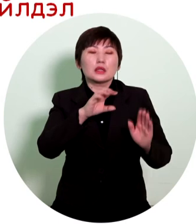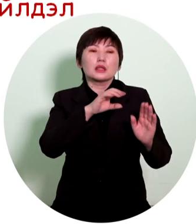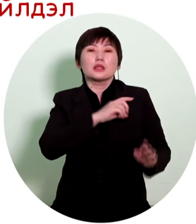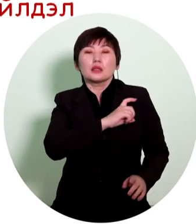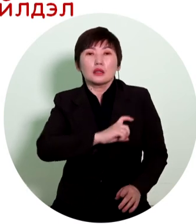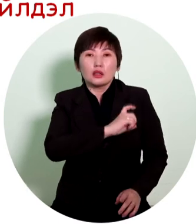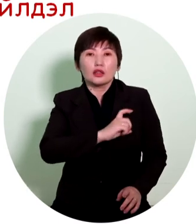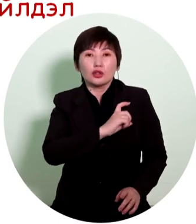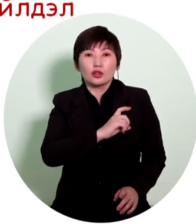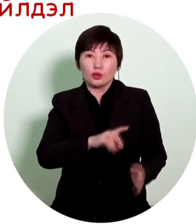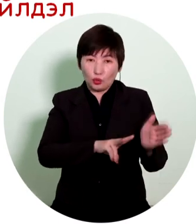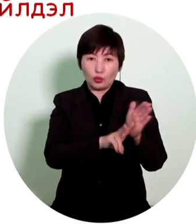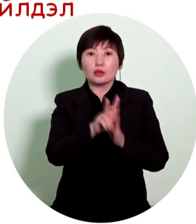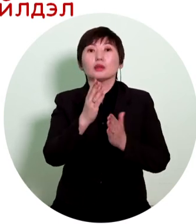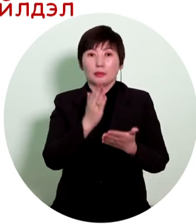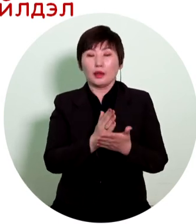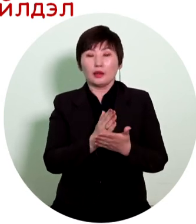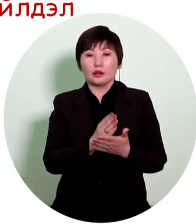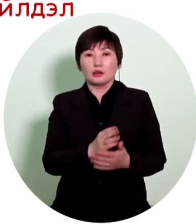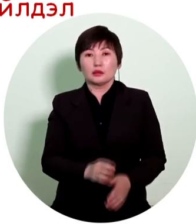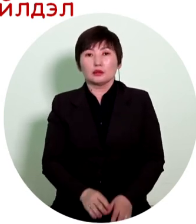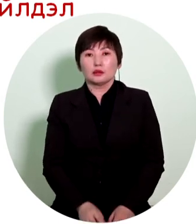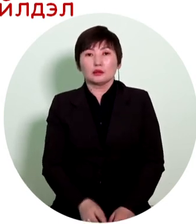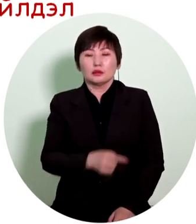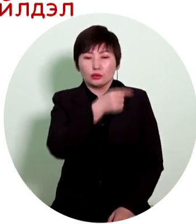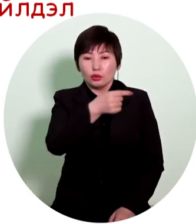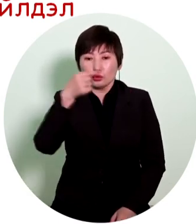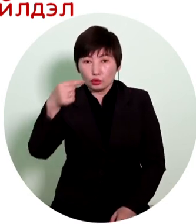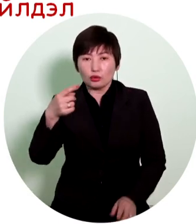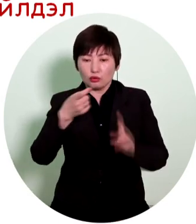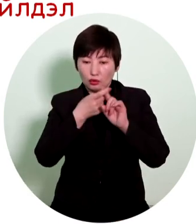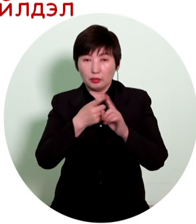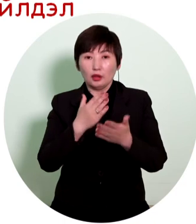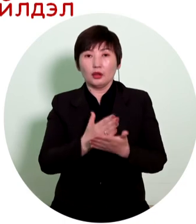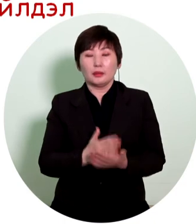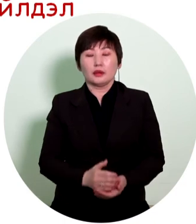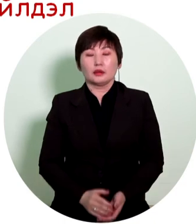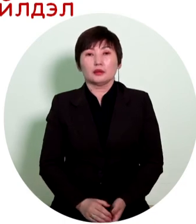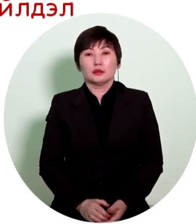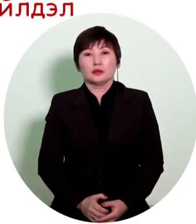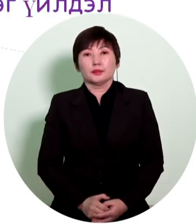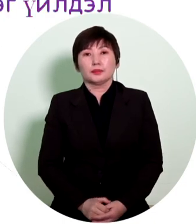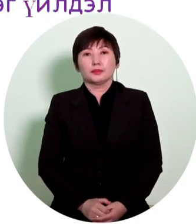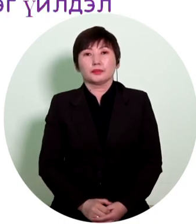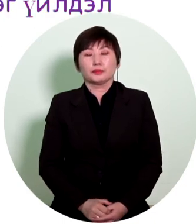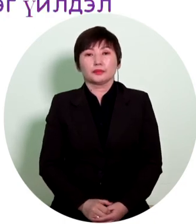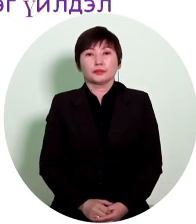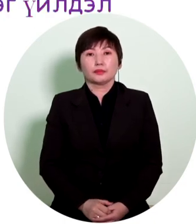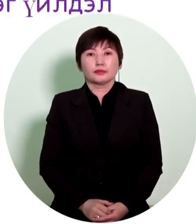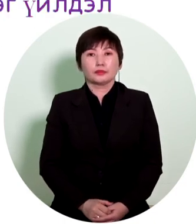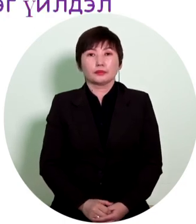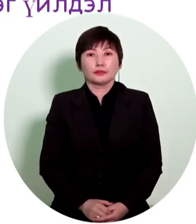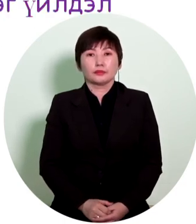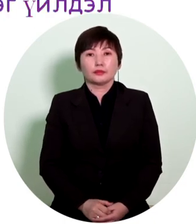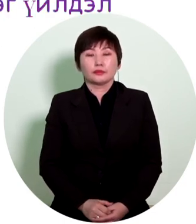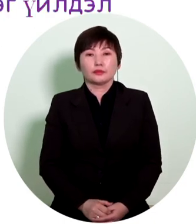үүсгэдэг. Сөрөг сэтгэл хөдлөлөөс сөрөг үйлдэл үүсүүлдэг. Энэ л ерөөсөө механизмаар явагддаг баг. За одоо тэгвэл